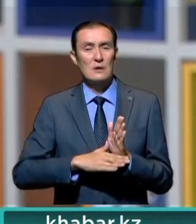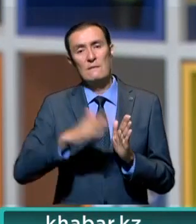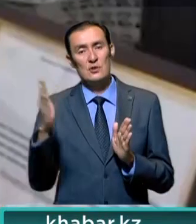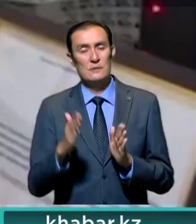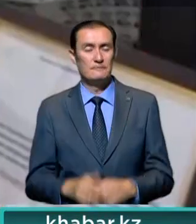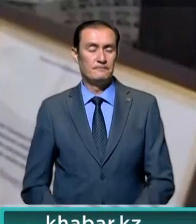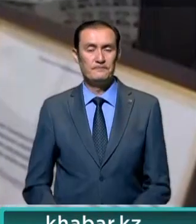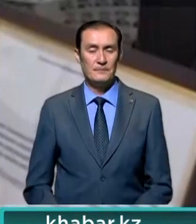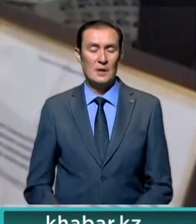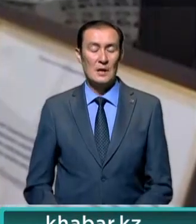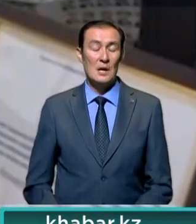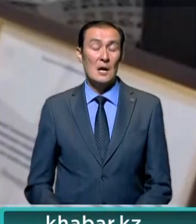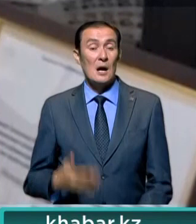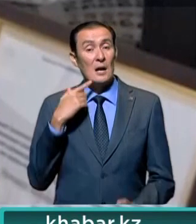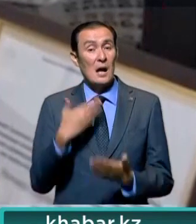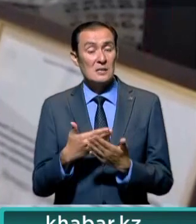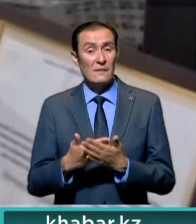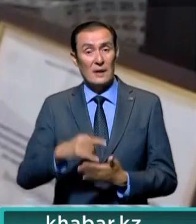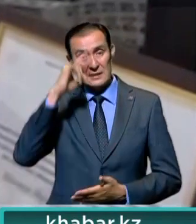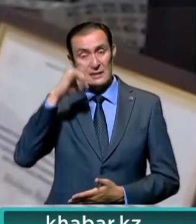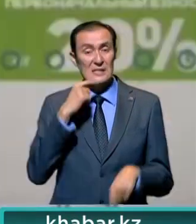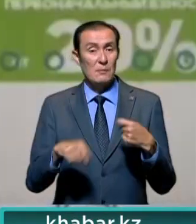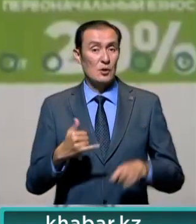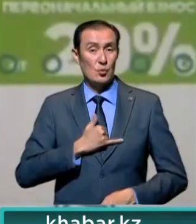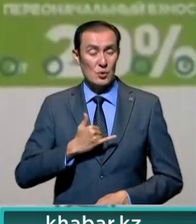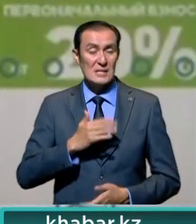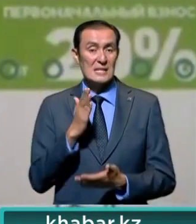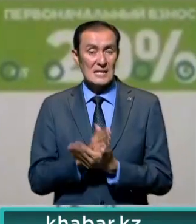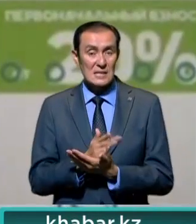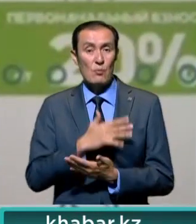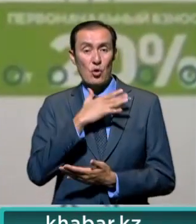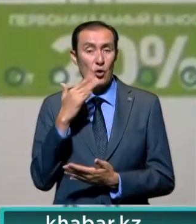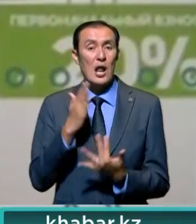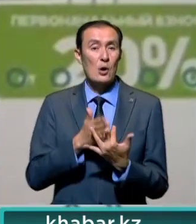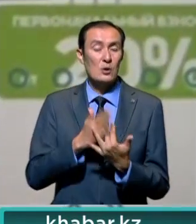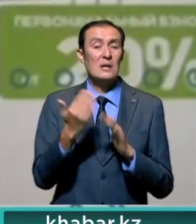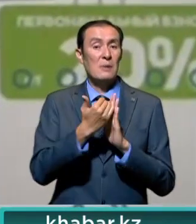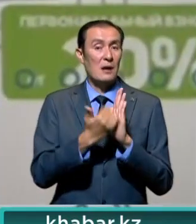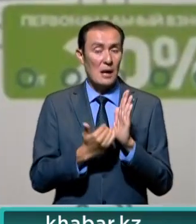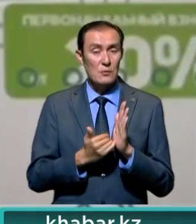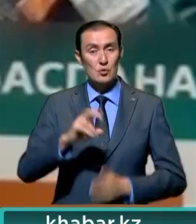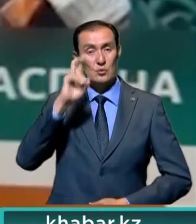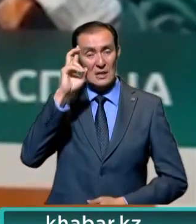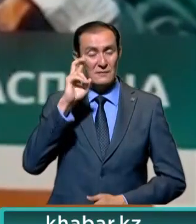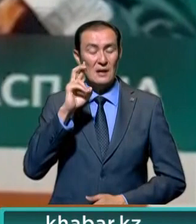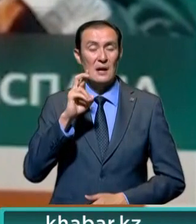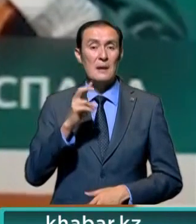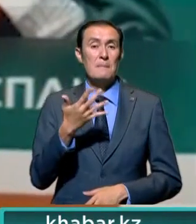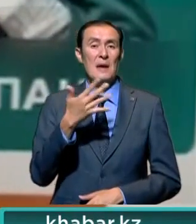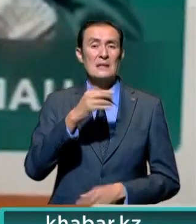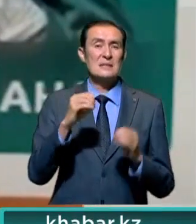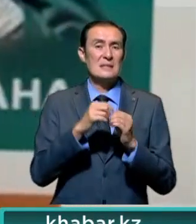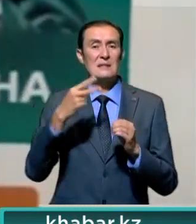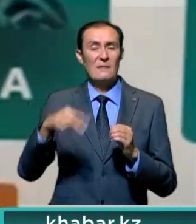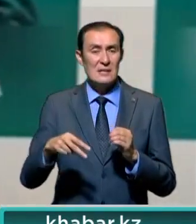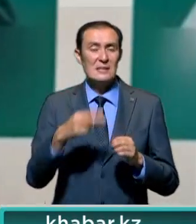коридоре. При этом, казалось бы, на казахстанском рынке имеется немало льготных ипотек. Из государственных это